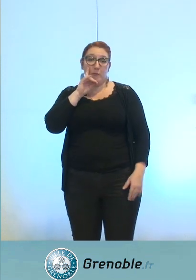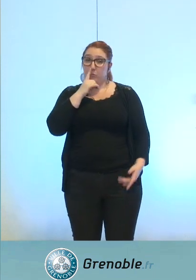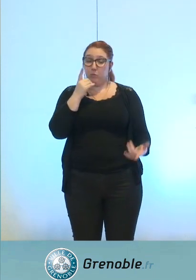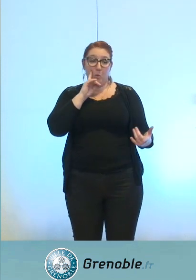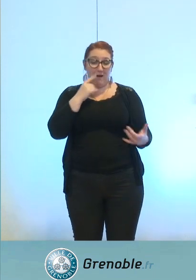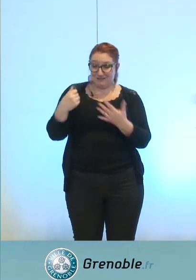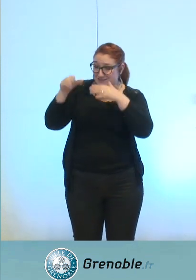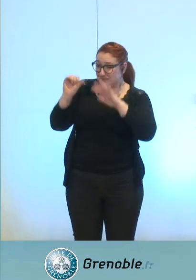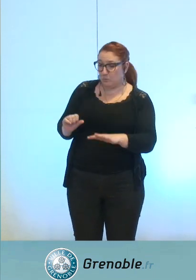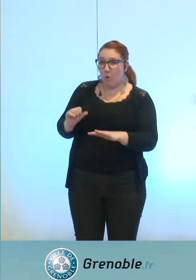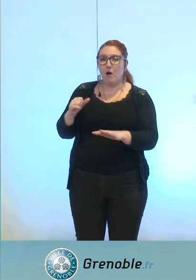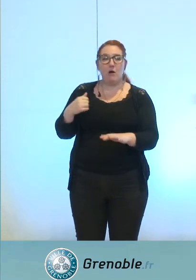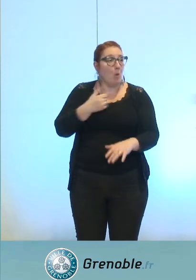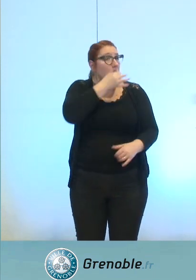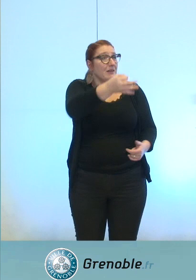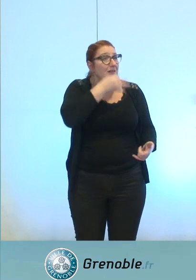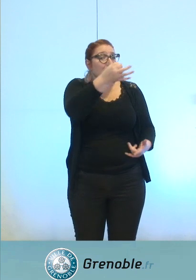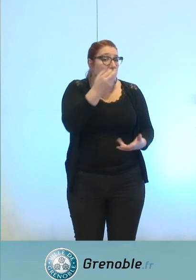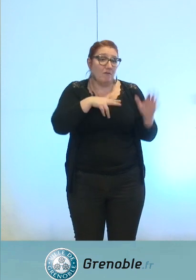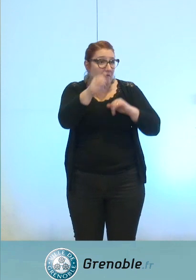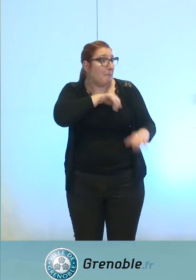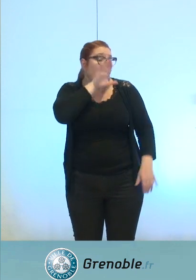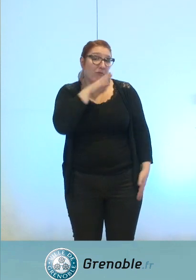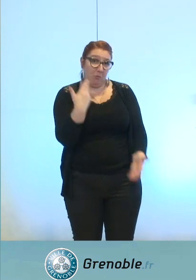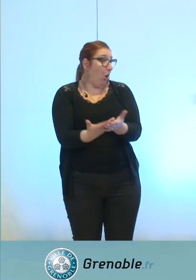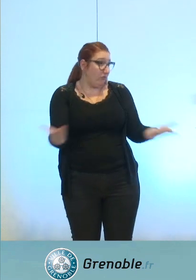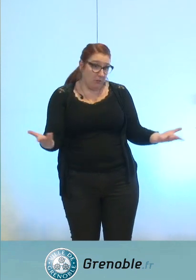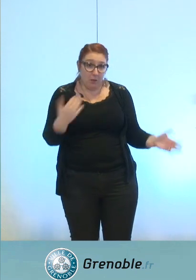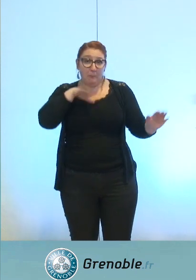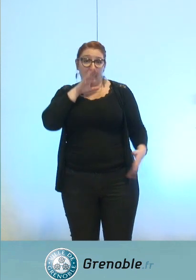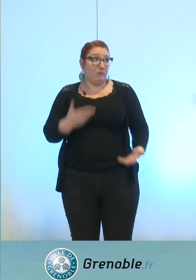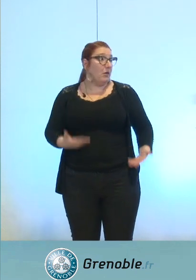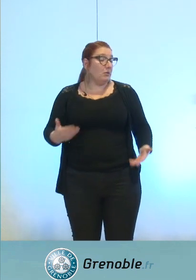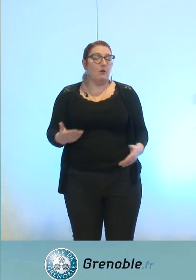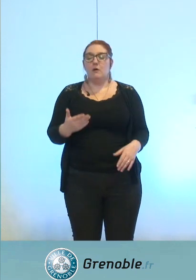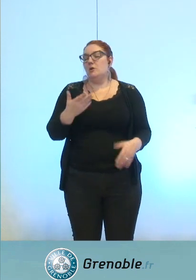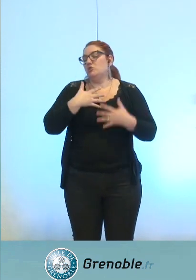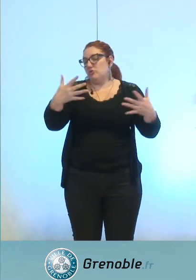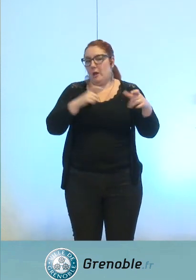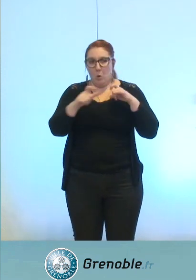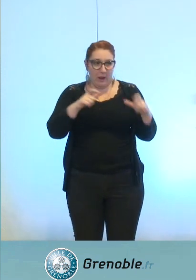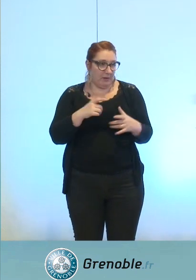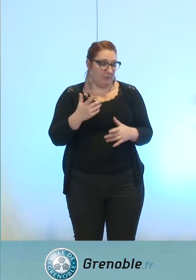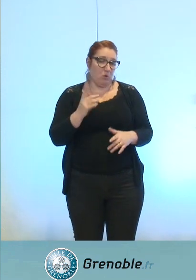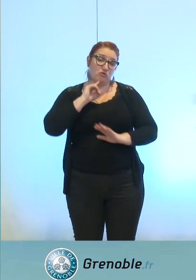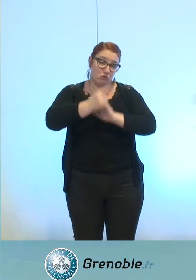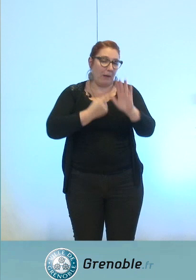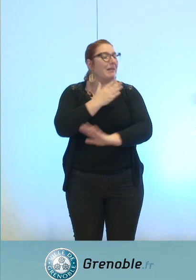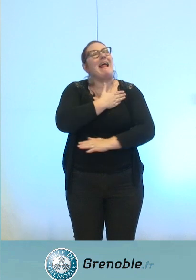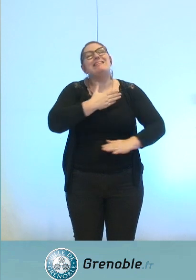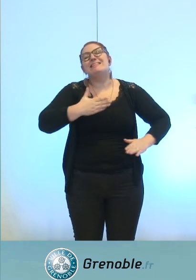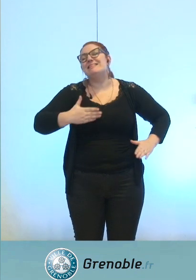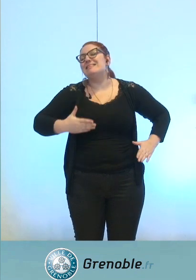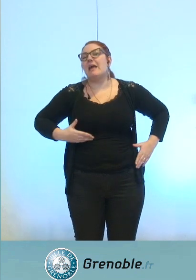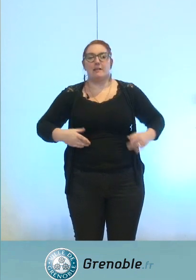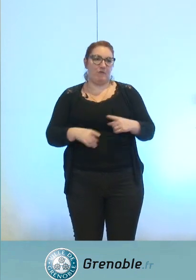ça fait 6 mois que je vous le dis alors que faire Monsieur le Maire mes chers collègues je vous le dis encore une fois et c'est la dernière je ne pense